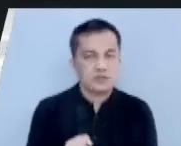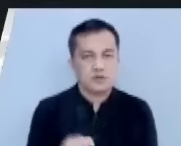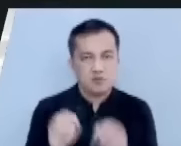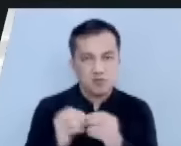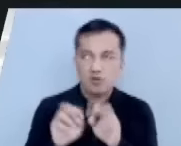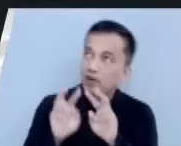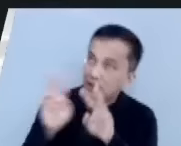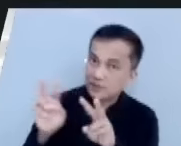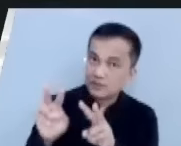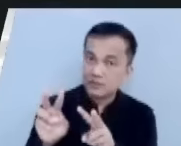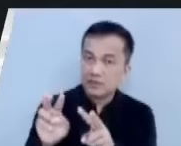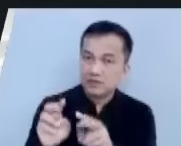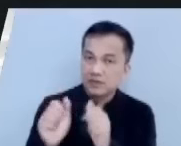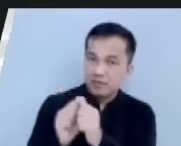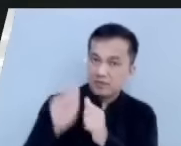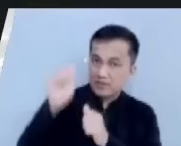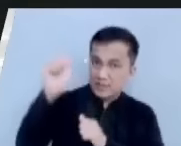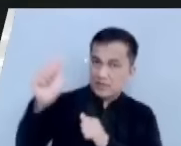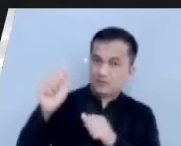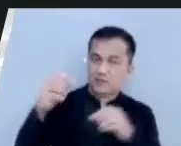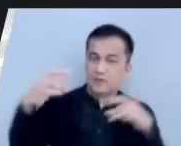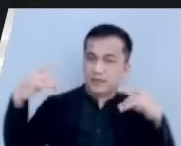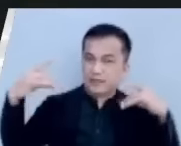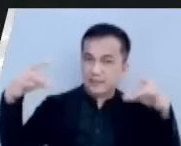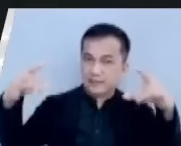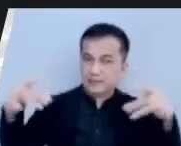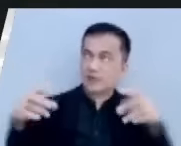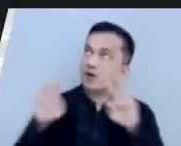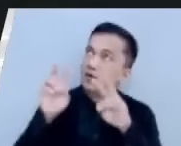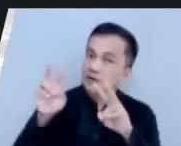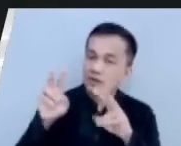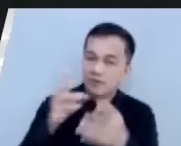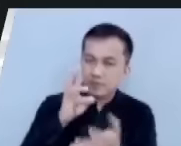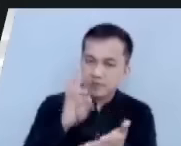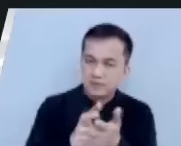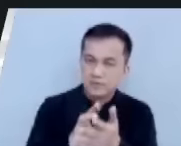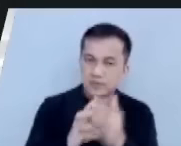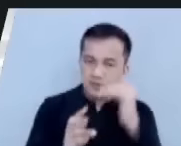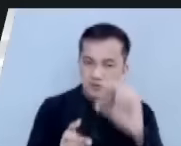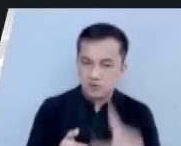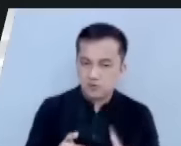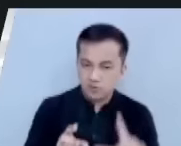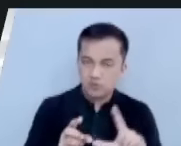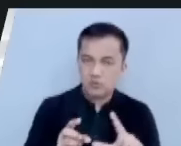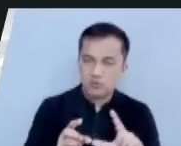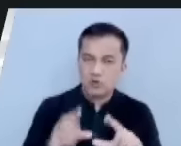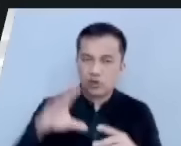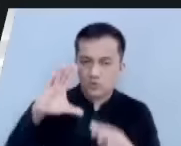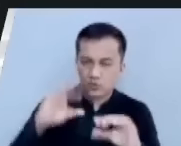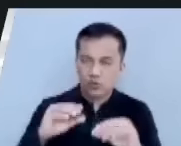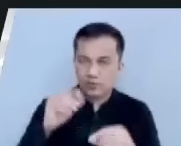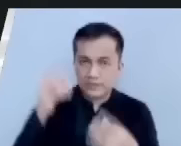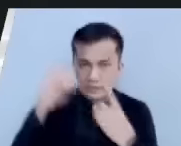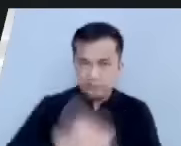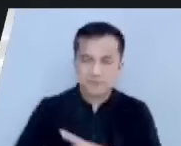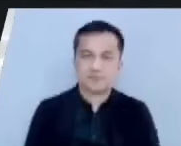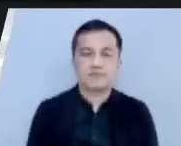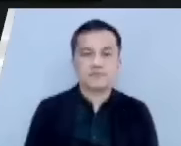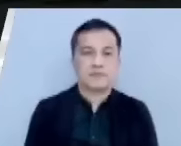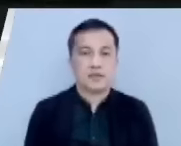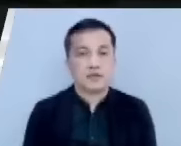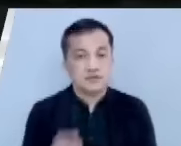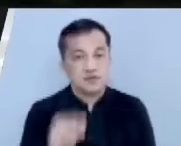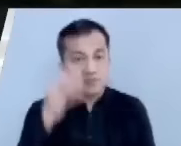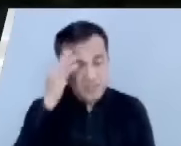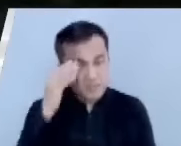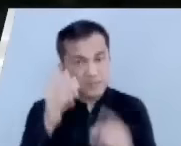na kung malayo ka sa mga ilaw. Papanoorin nyo ito mula sa lugar na mababa ang light pollution. Samantala, para malaman ang trivia sa likod ng viral na